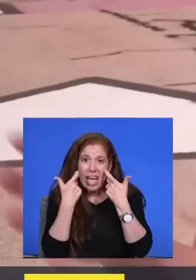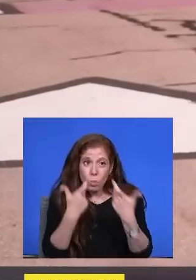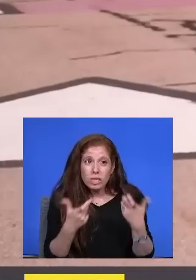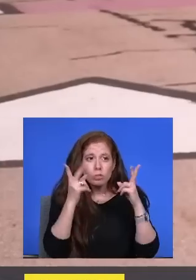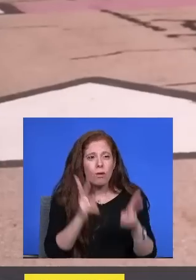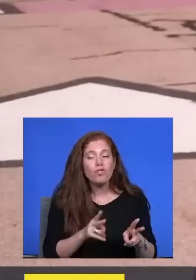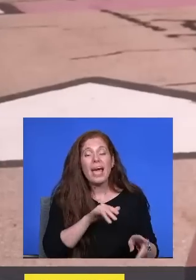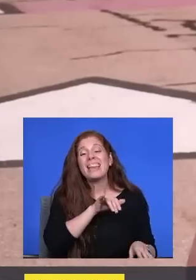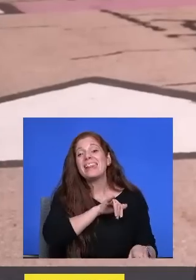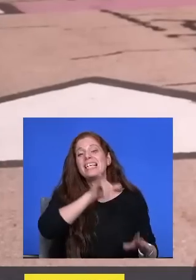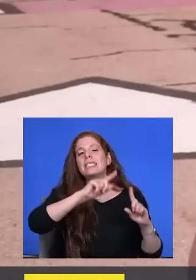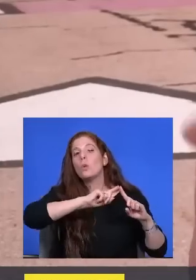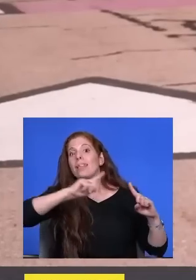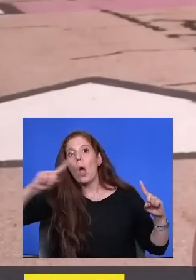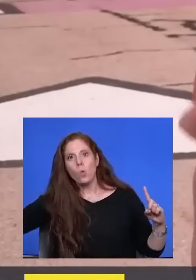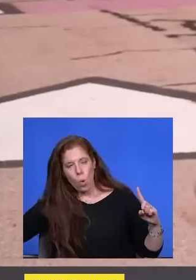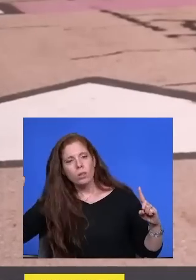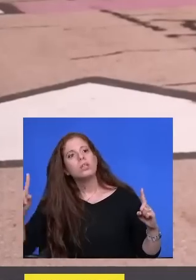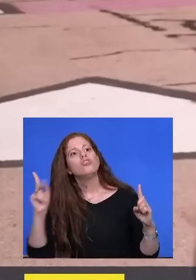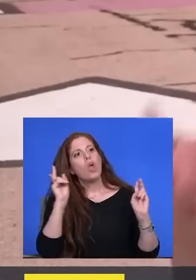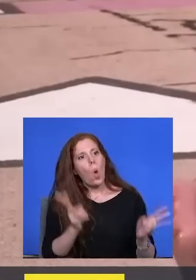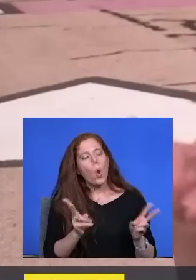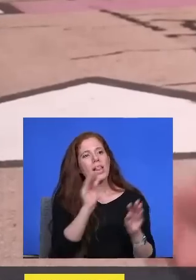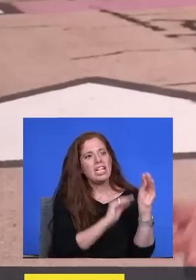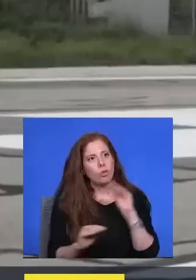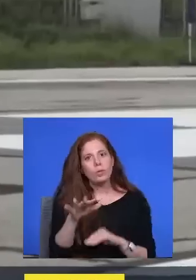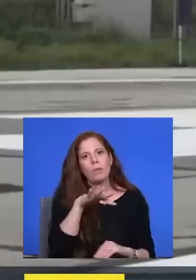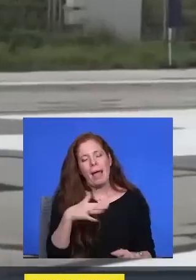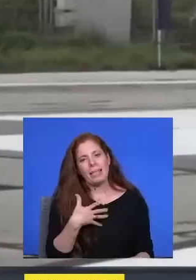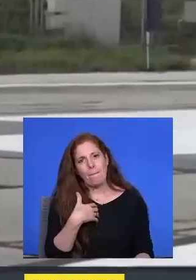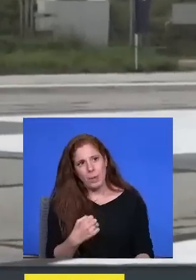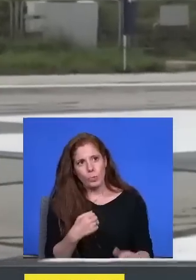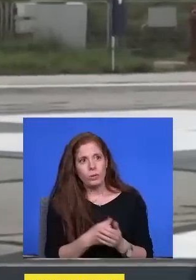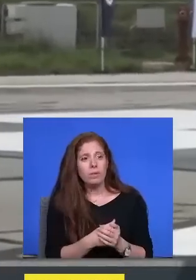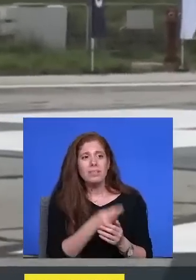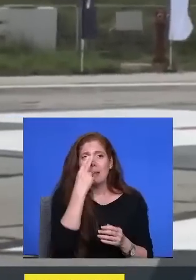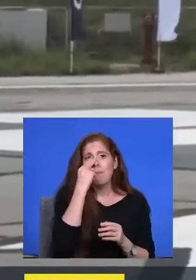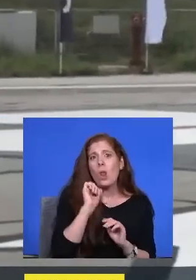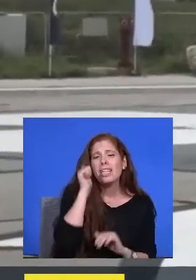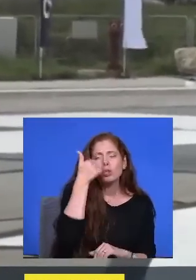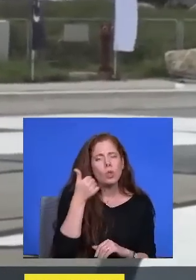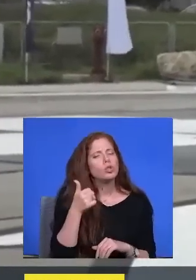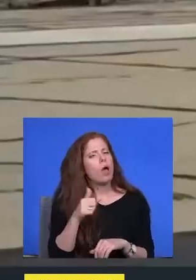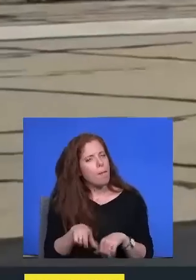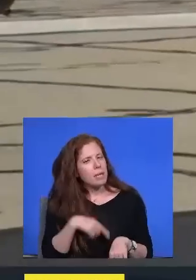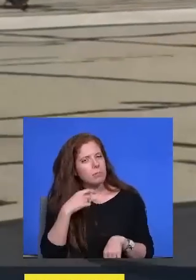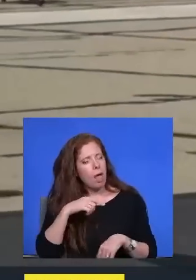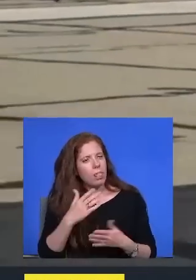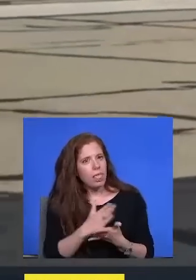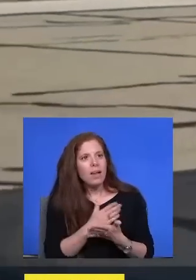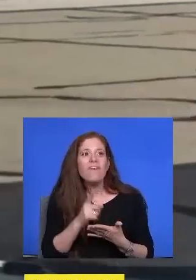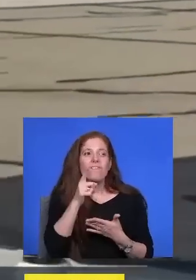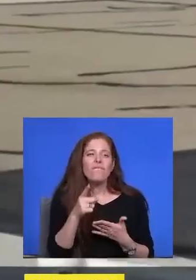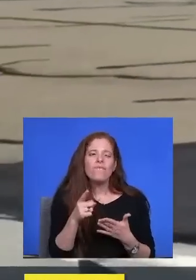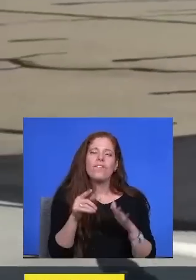ארוכות טווח שיכולות לשמש את מערכת הבריאות. זה פיילוט ראשון שאליו נערכו זמן רב, ובמהלכו שילבו זרועות